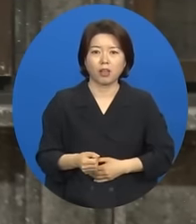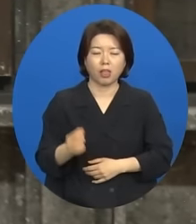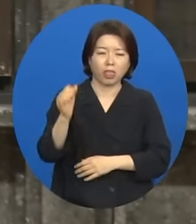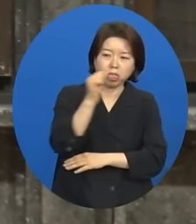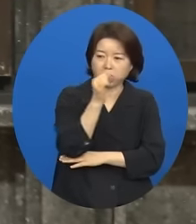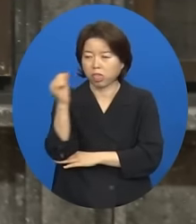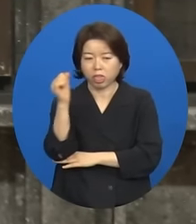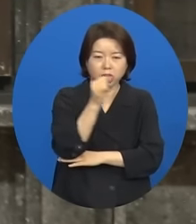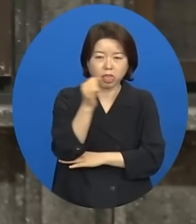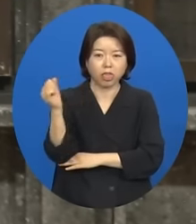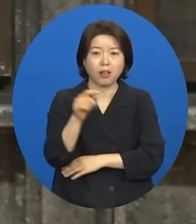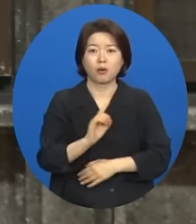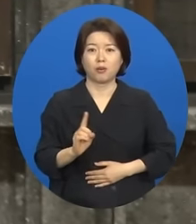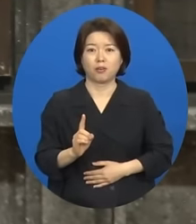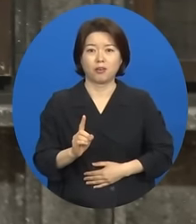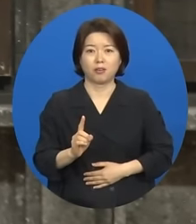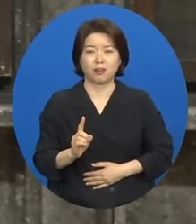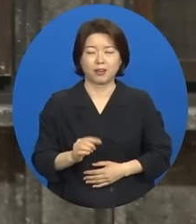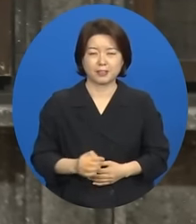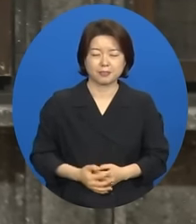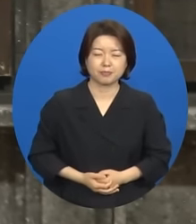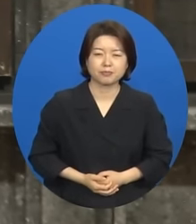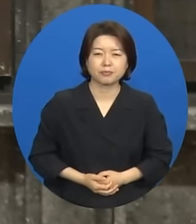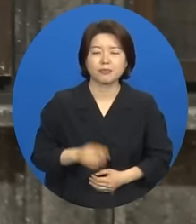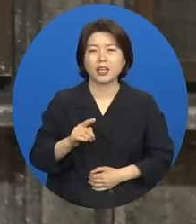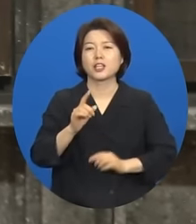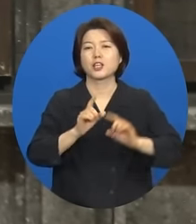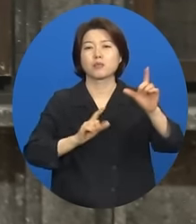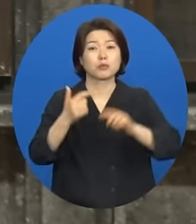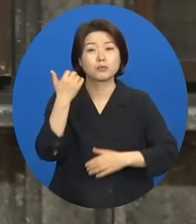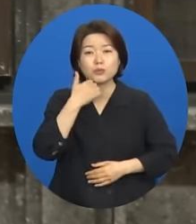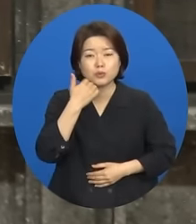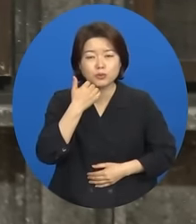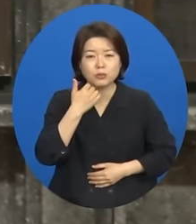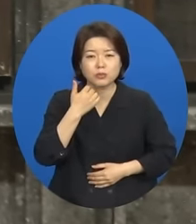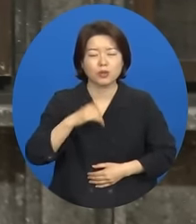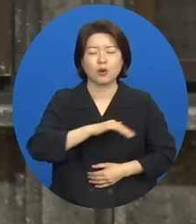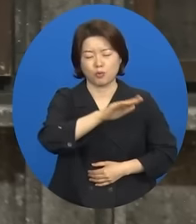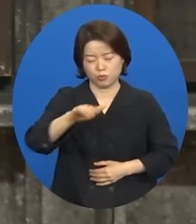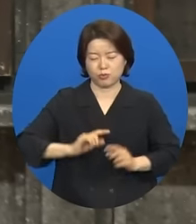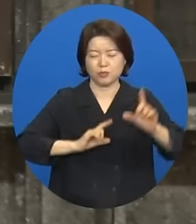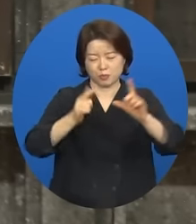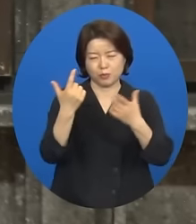맞춰야 되는 거야 도대체. 근데 이것이 누구의 모습이에요? 우리의 모습이에요.